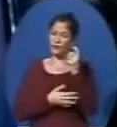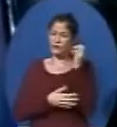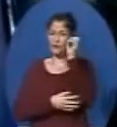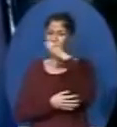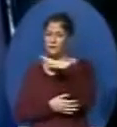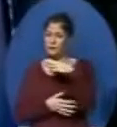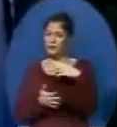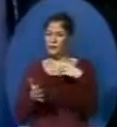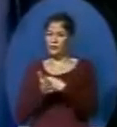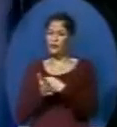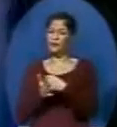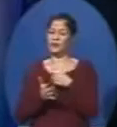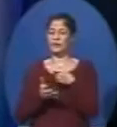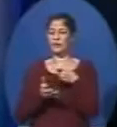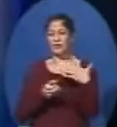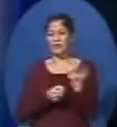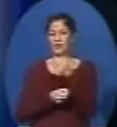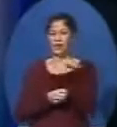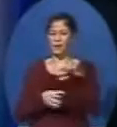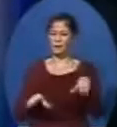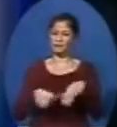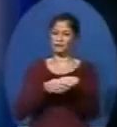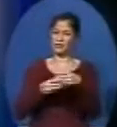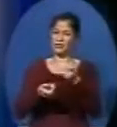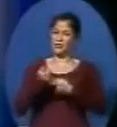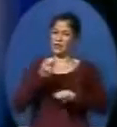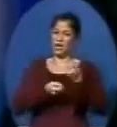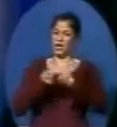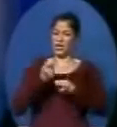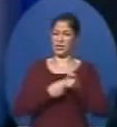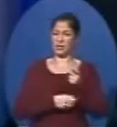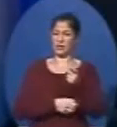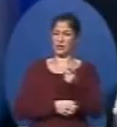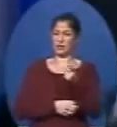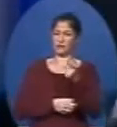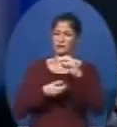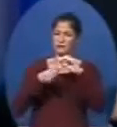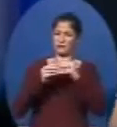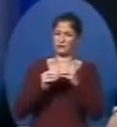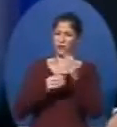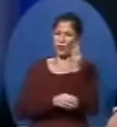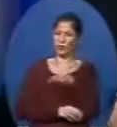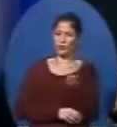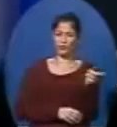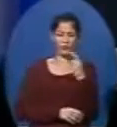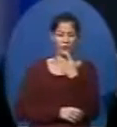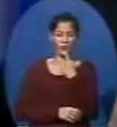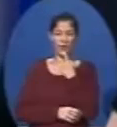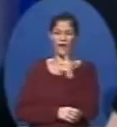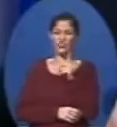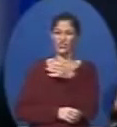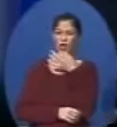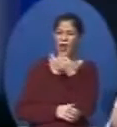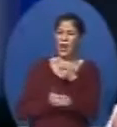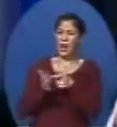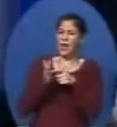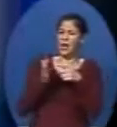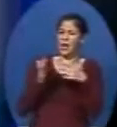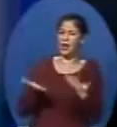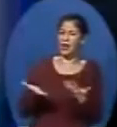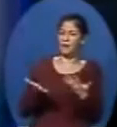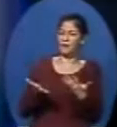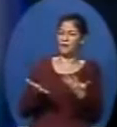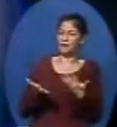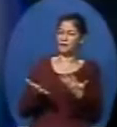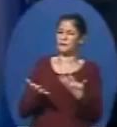אליעד שרגא, אמר לך דבר אחר. הוא אמר לך, מי שהיו הראיות, למה הם הסכימו לשמוע את הדברים שהיא אומרת בעניין טלנסקי, מעטפות